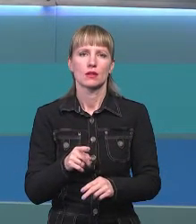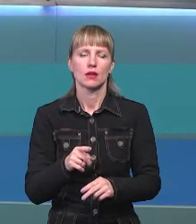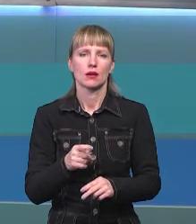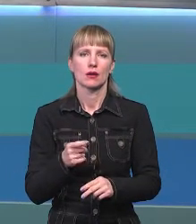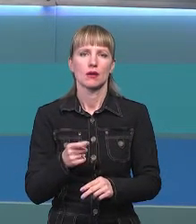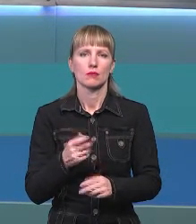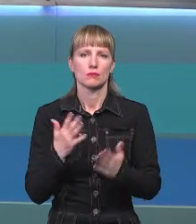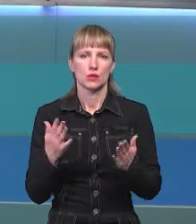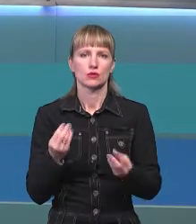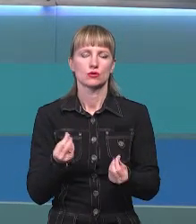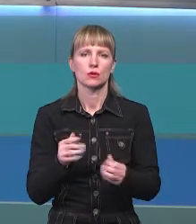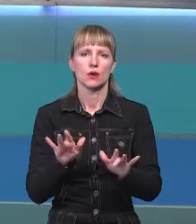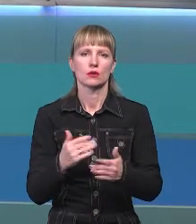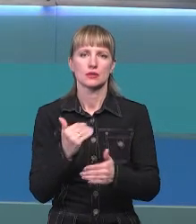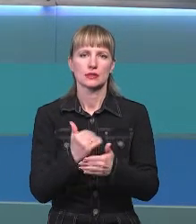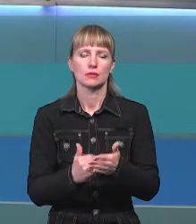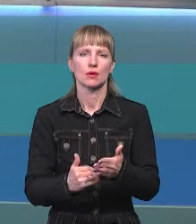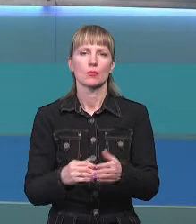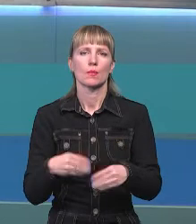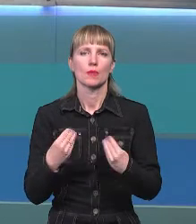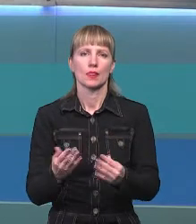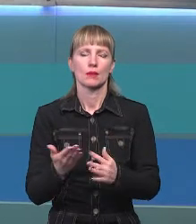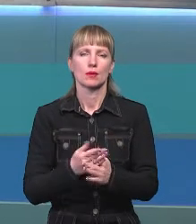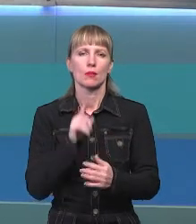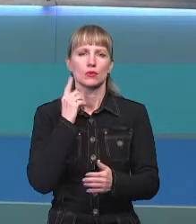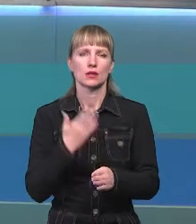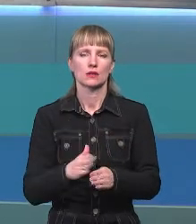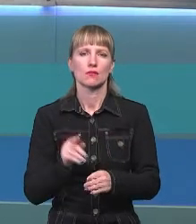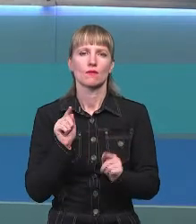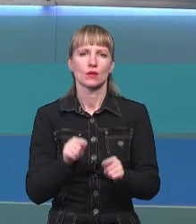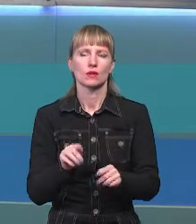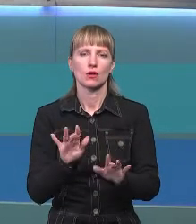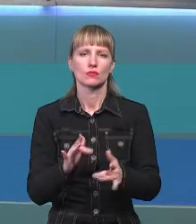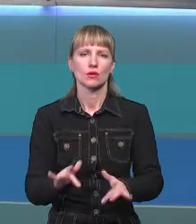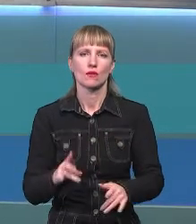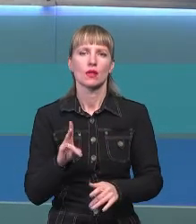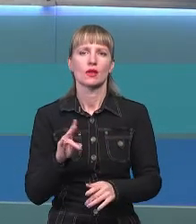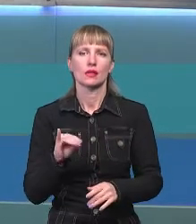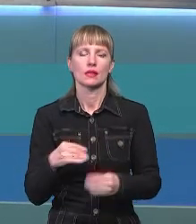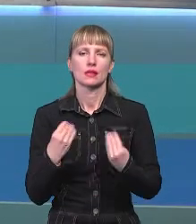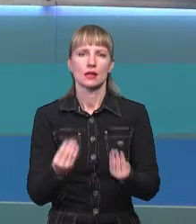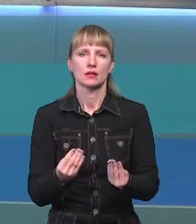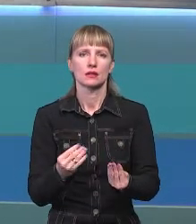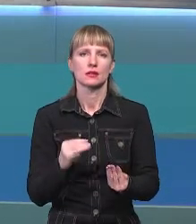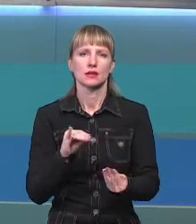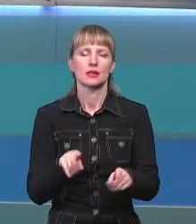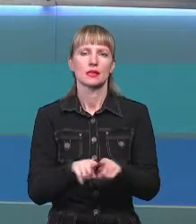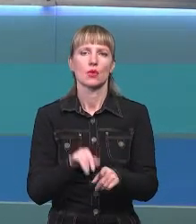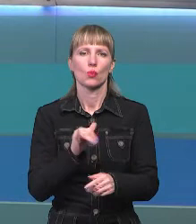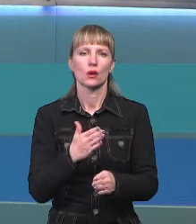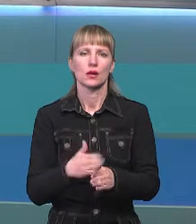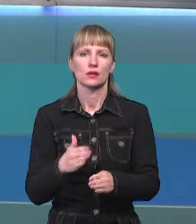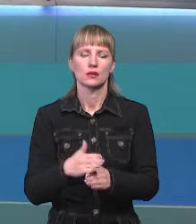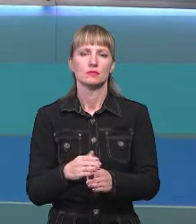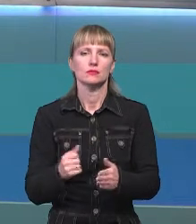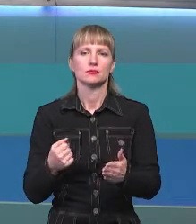тому вона розраховується згідно програми і порядку надання пільгового молодіжного кредитування. Вона розраховується, надається також у кредит.